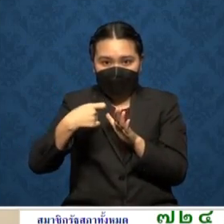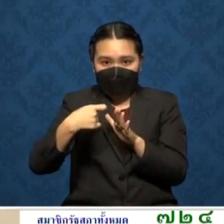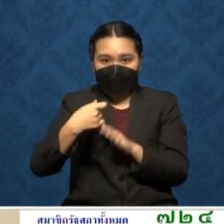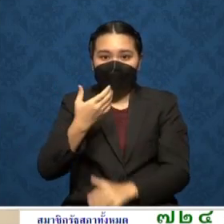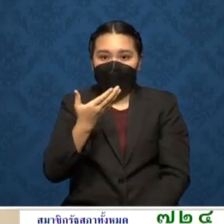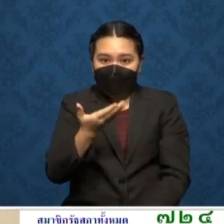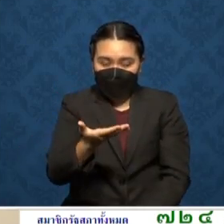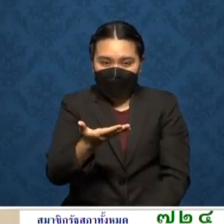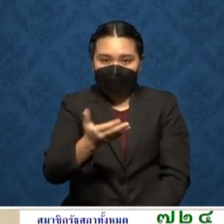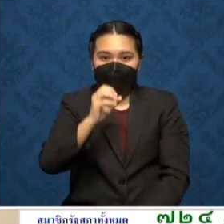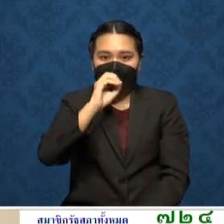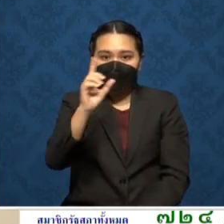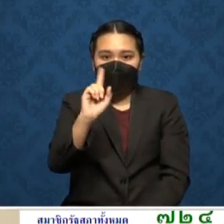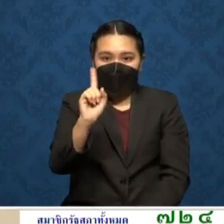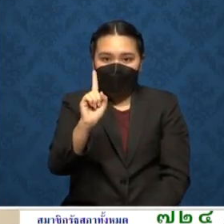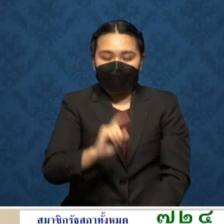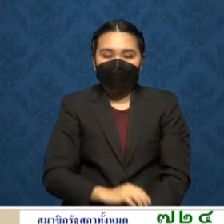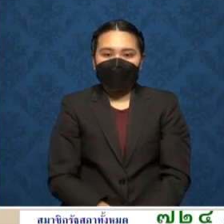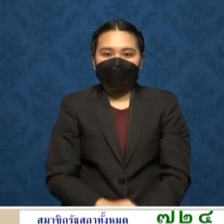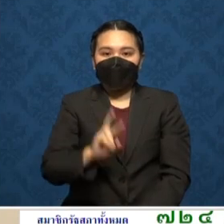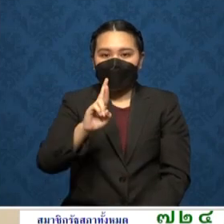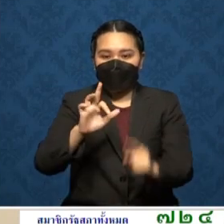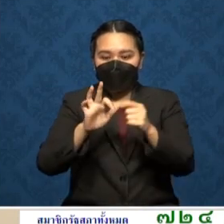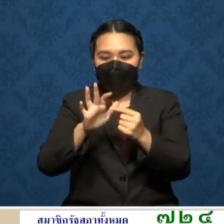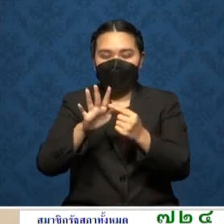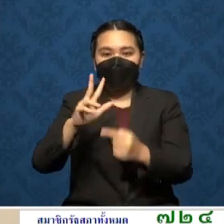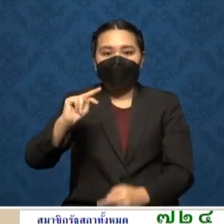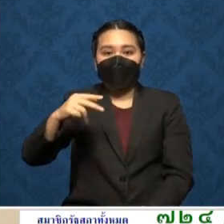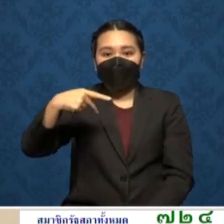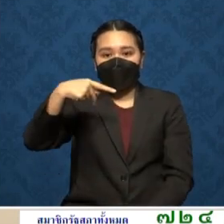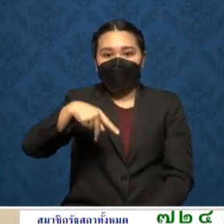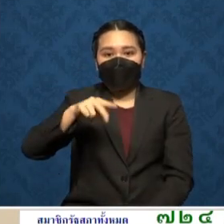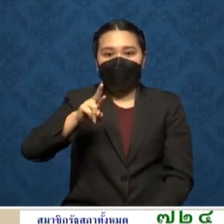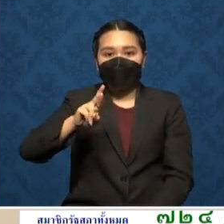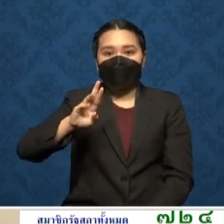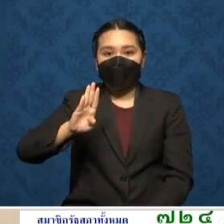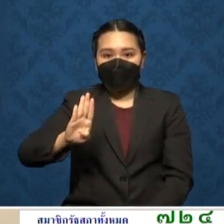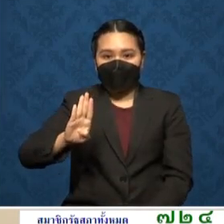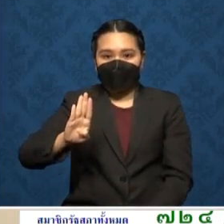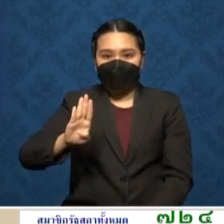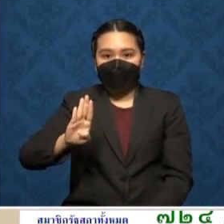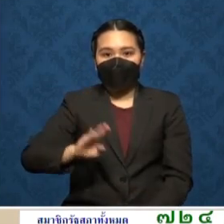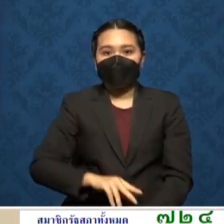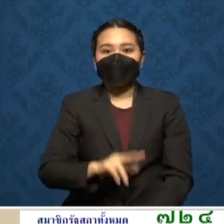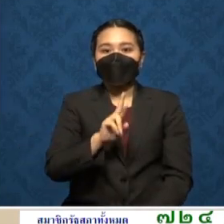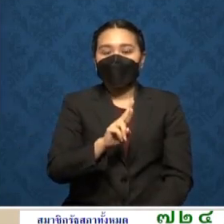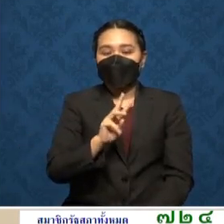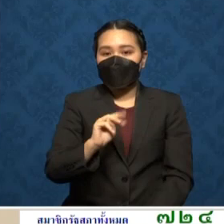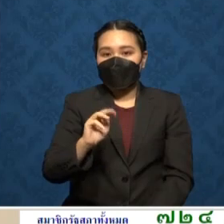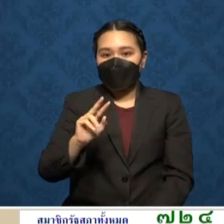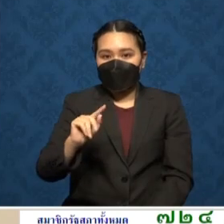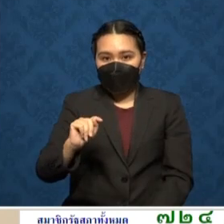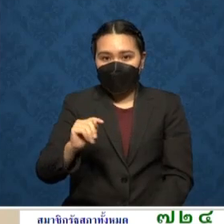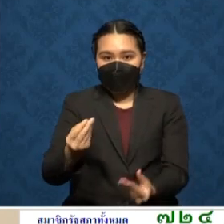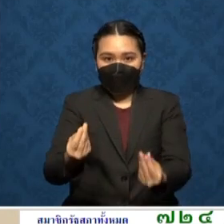เรียนว่าร่างพระราชบัญญัติฉบับนี้คณะรัฐมนตรีได้มอบหมายให้สำนักง